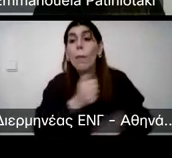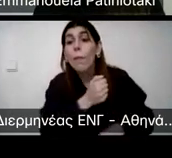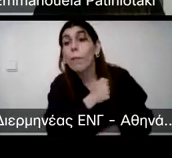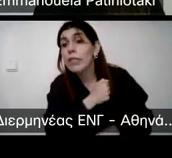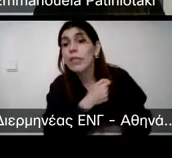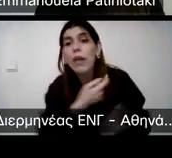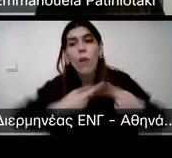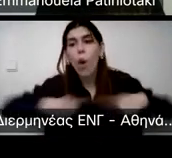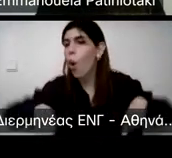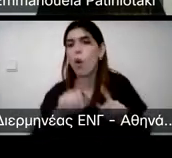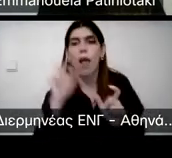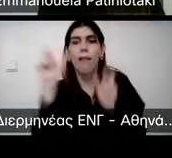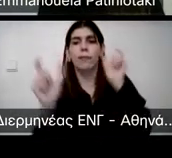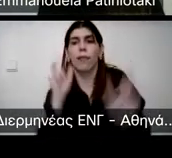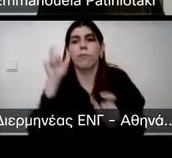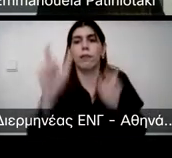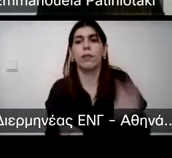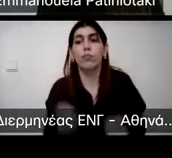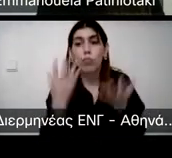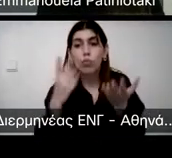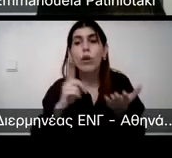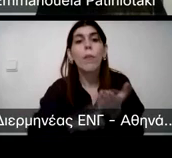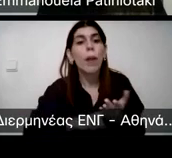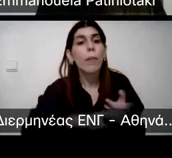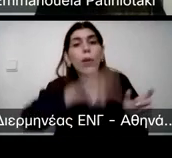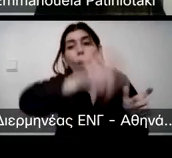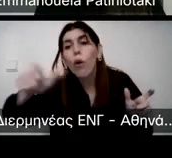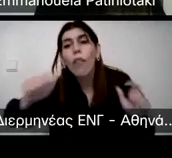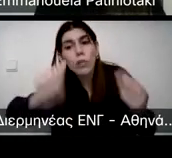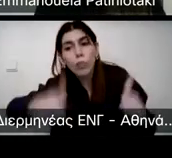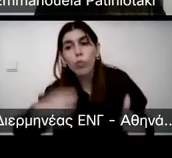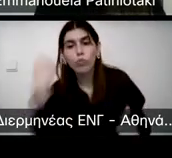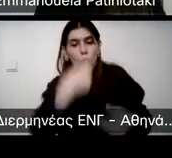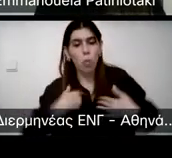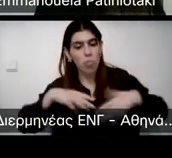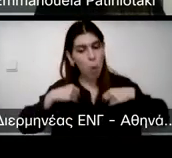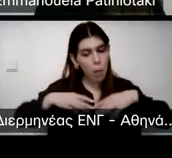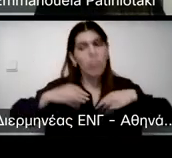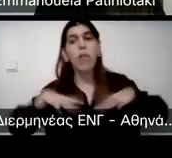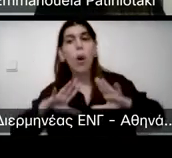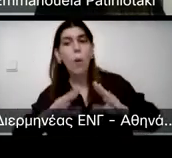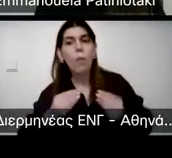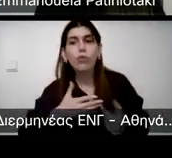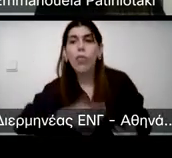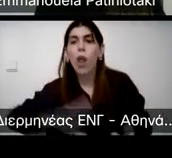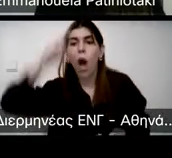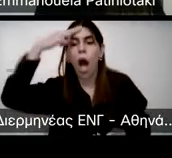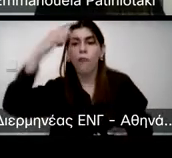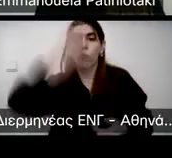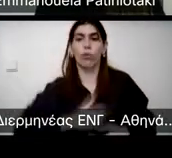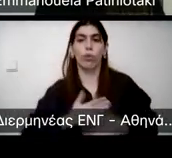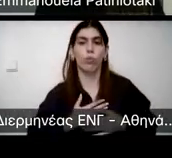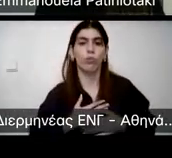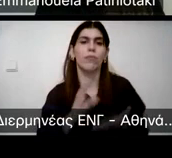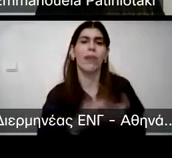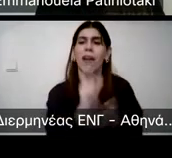πρέπει να αφήνει περιθώρια προσωπικής ταυτοποίησης. Αντί βλάβης, θεωρώ ότι χρειαζόμαστε μία νέα θεωρητική αναφορά